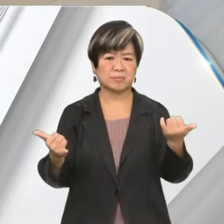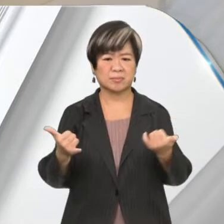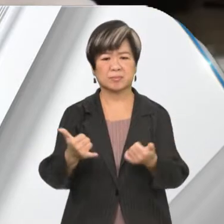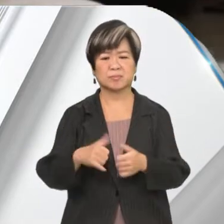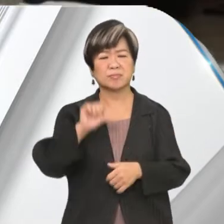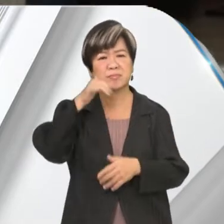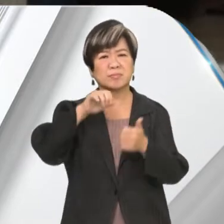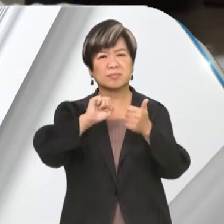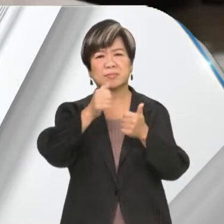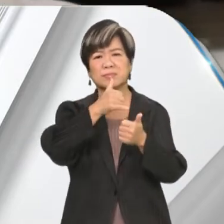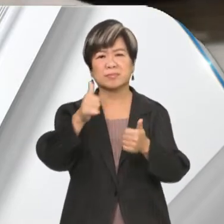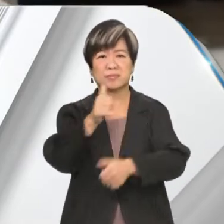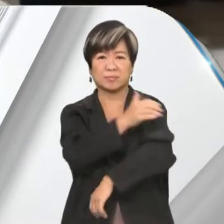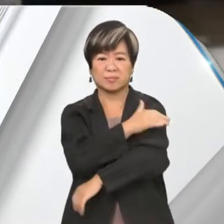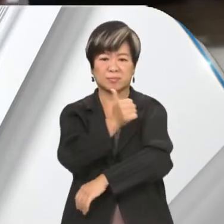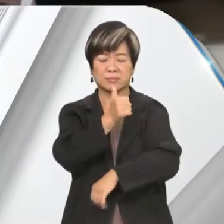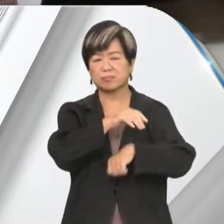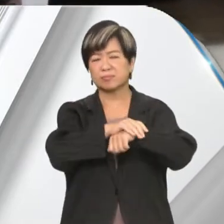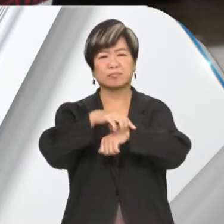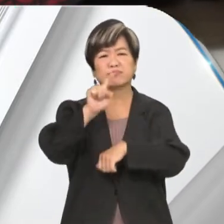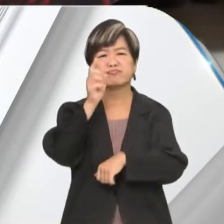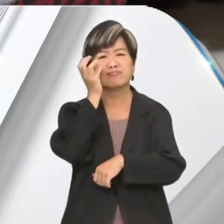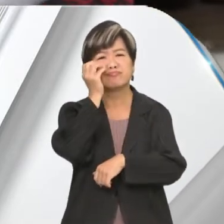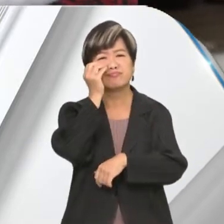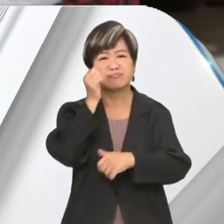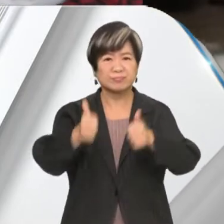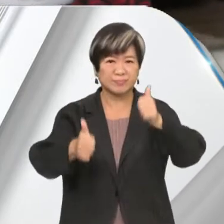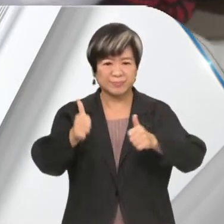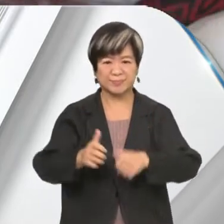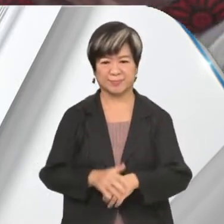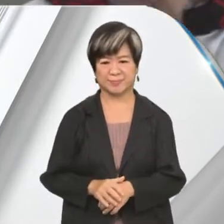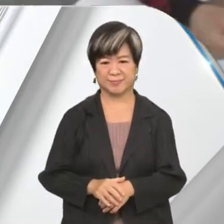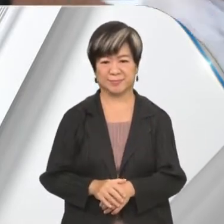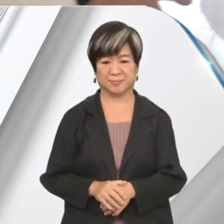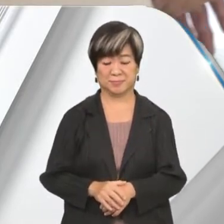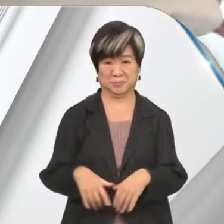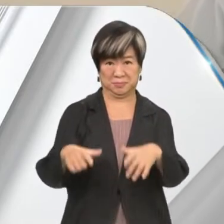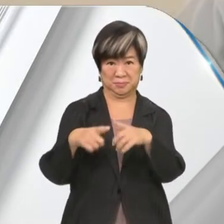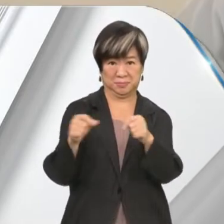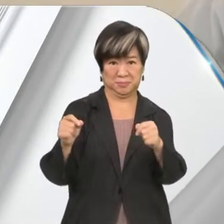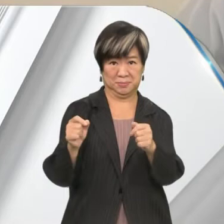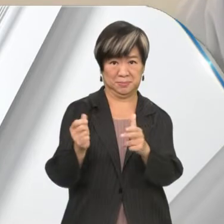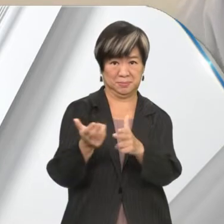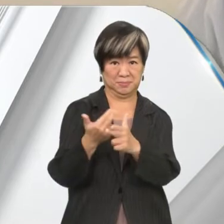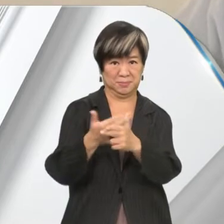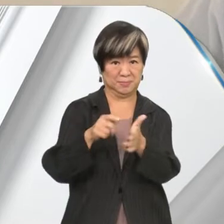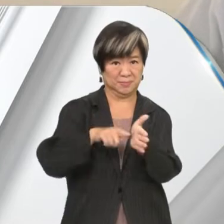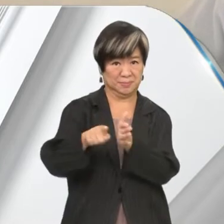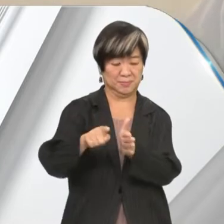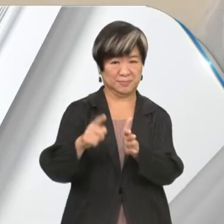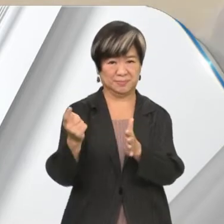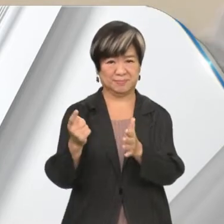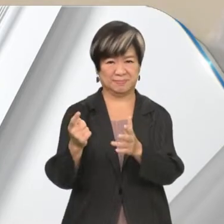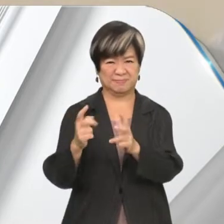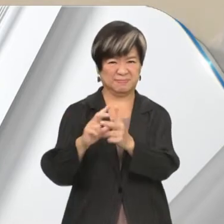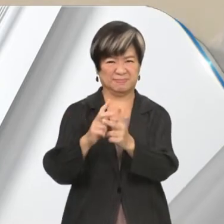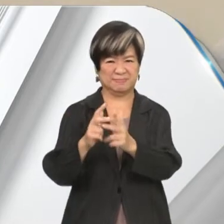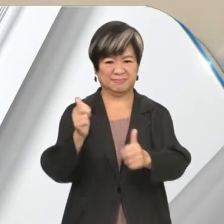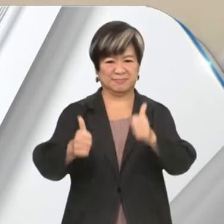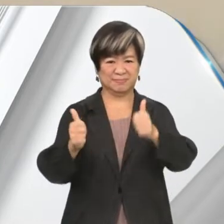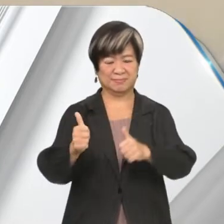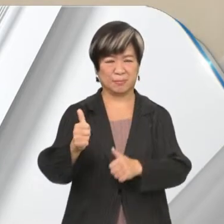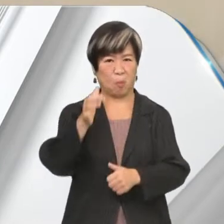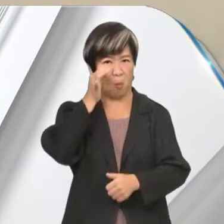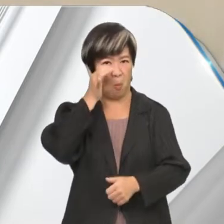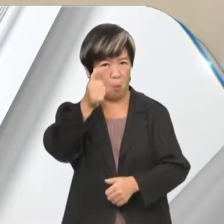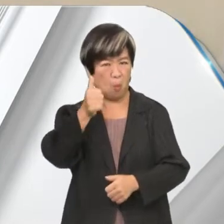城港县带去看比赛结果。 前台的日本的迄这边的叫格斗联盟吼，计时用来同好看，